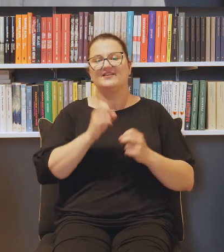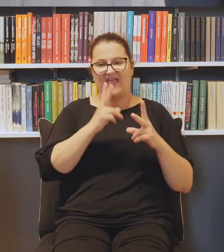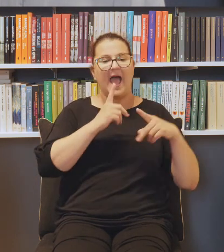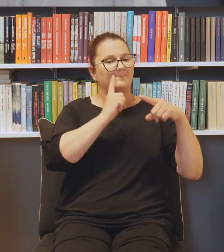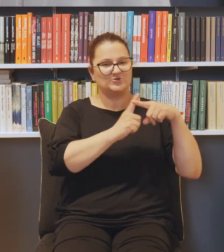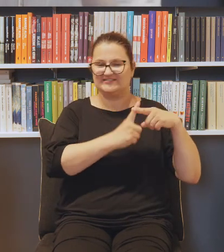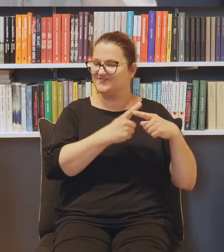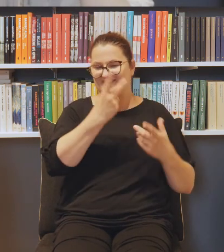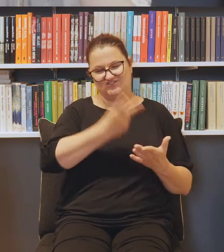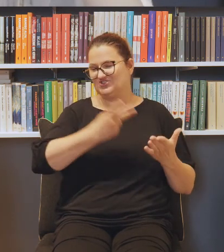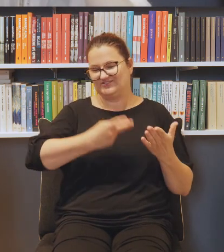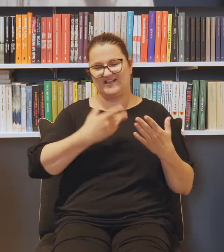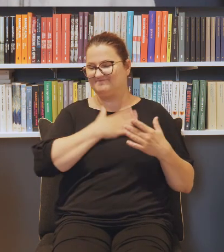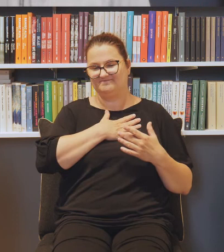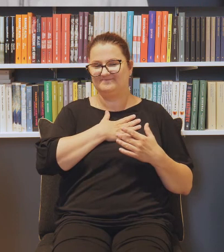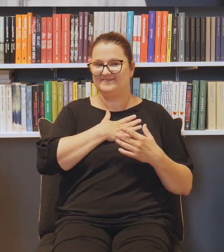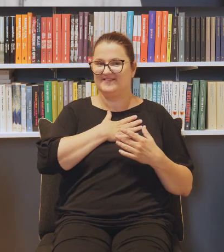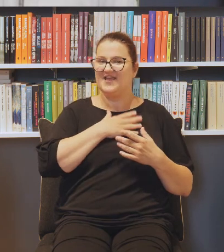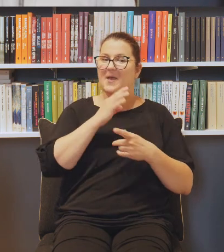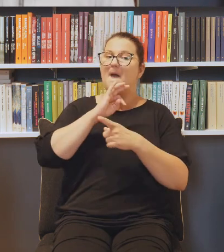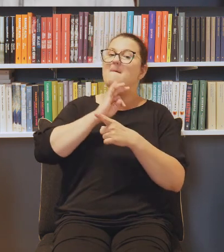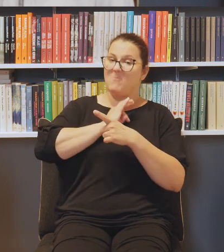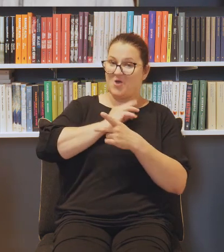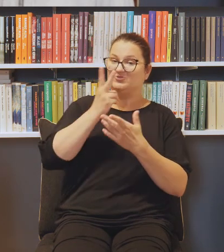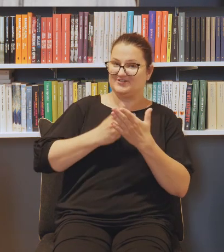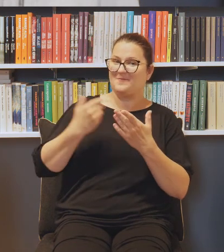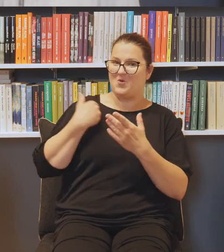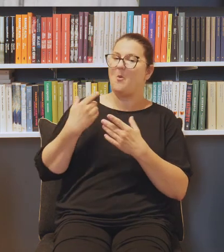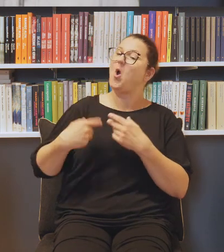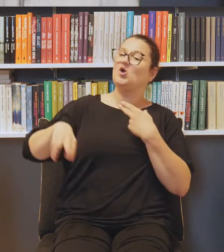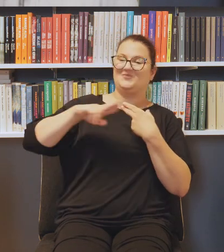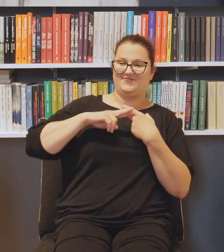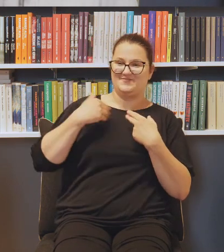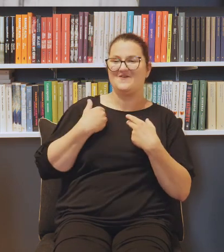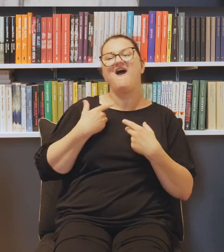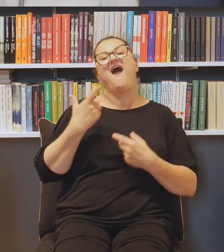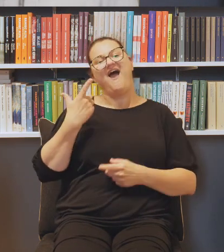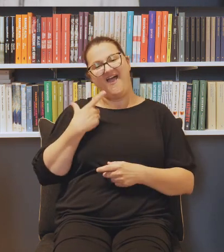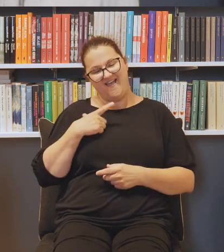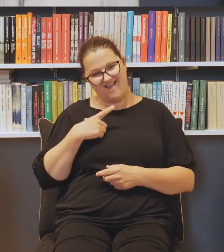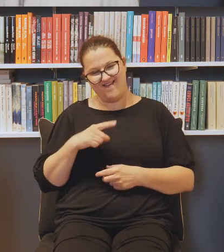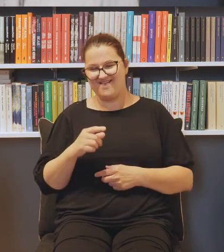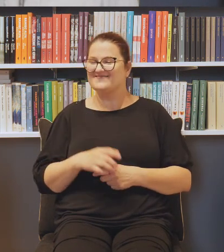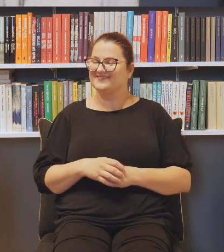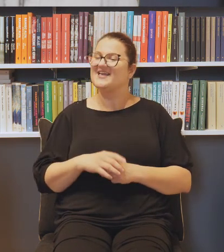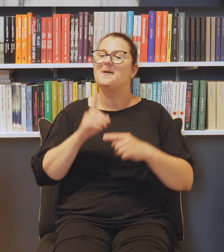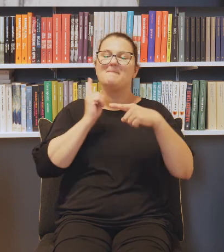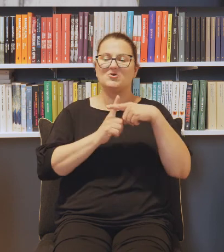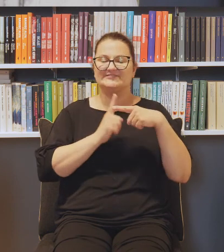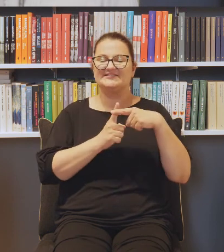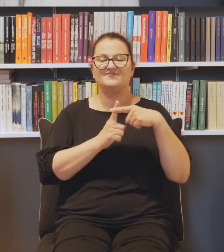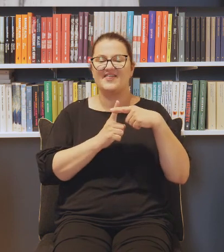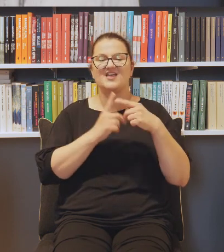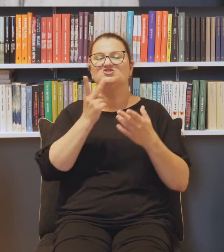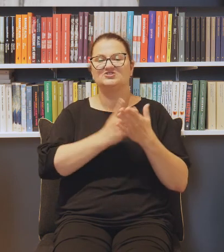czytam. Moje przeczytałeś, bo mi odpisałeś. Tak, dobrze. Pozytywne czytam,